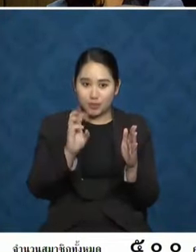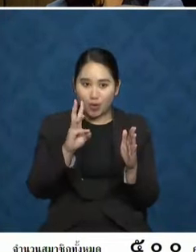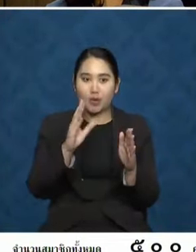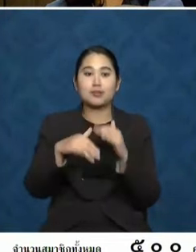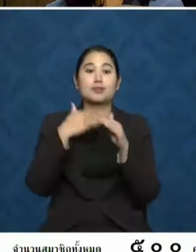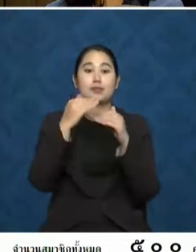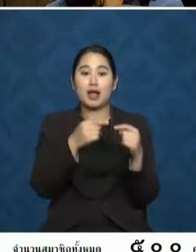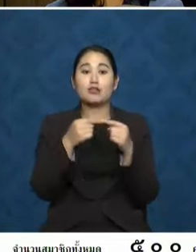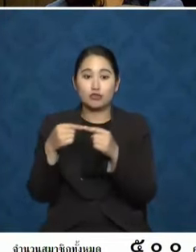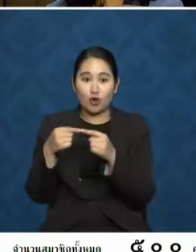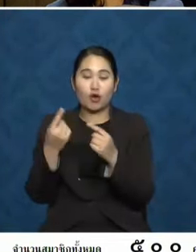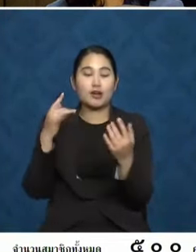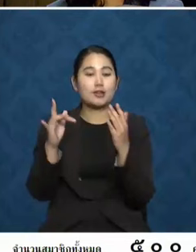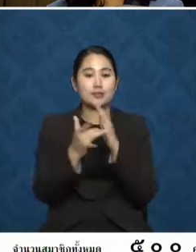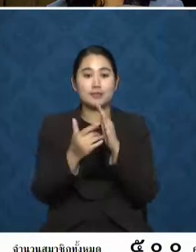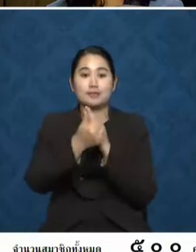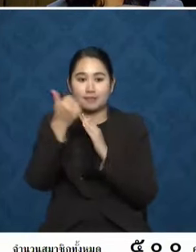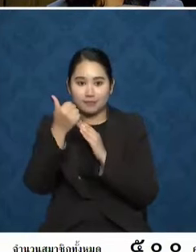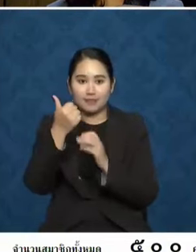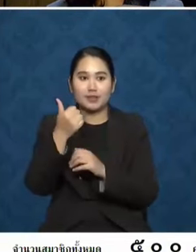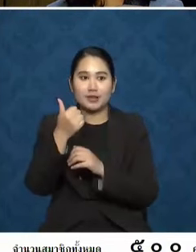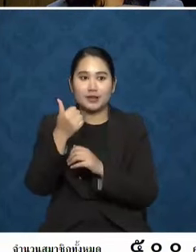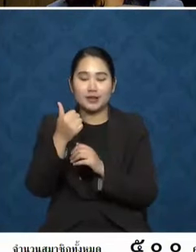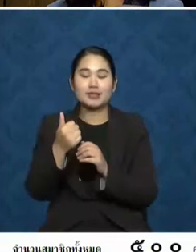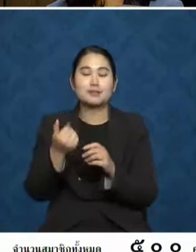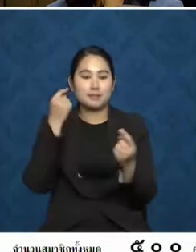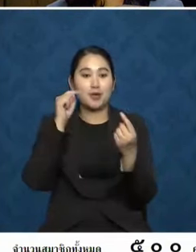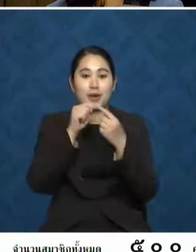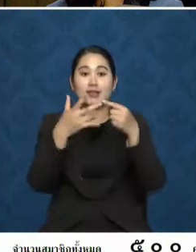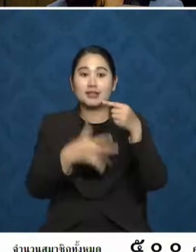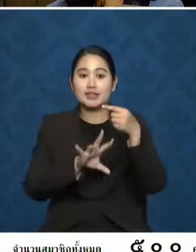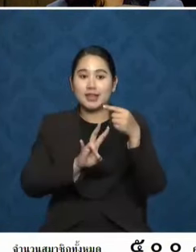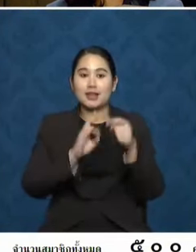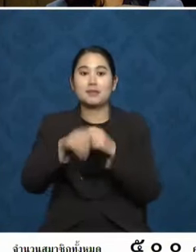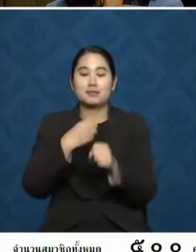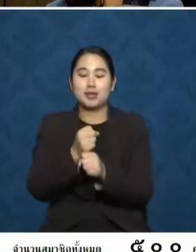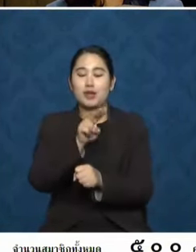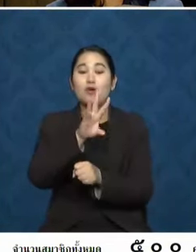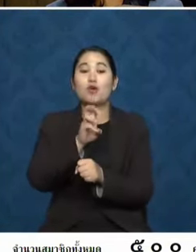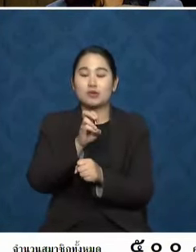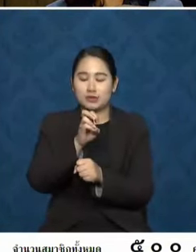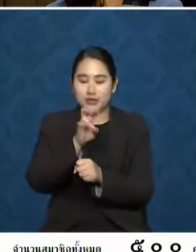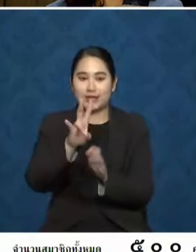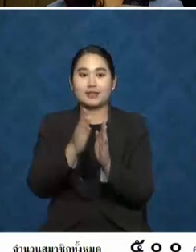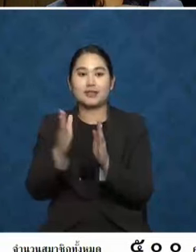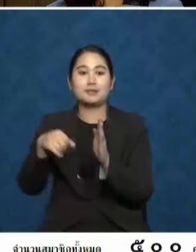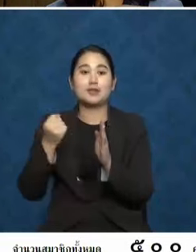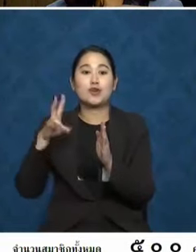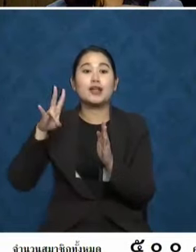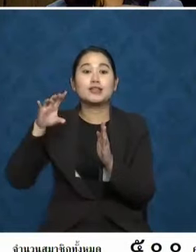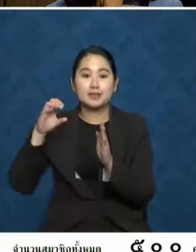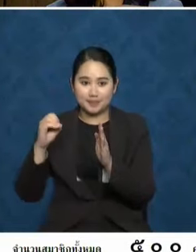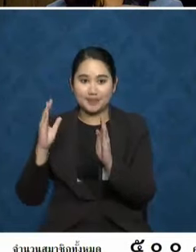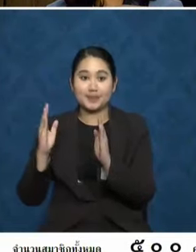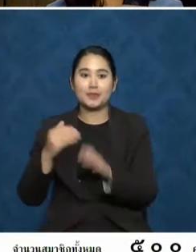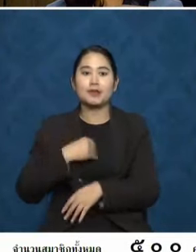ไปยังเทคโโีเปาหมอนๆในอีก 7 เป้าหมายช่งปี 67 ถึง 70คำถามสำคญทผม